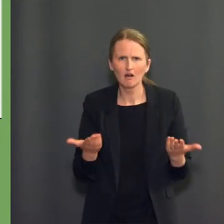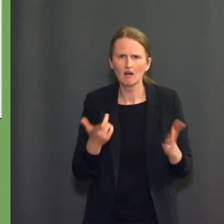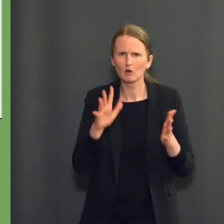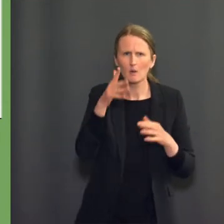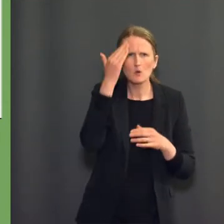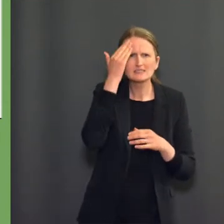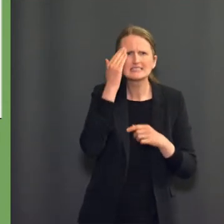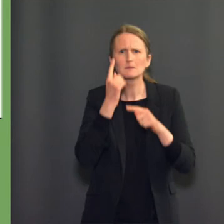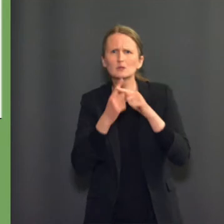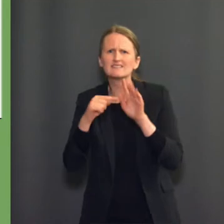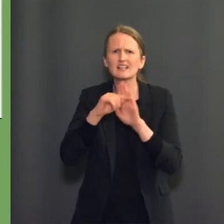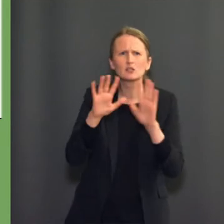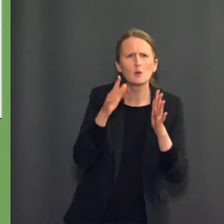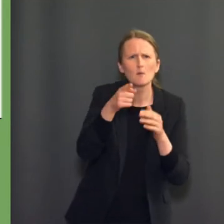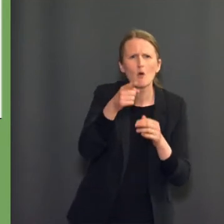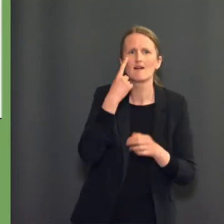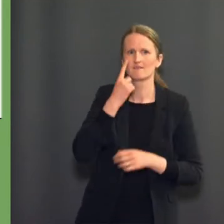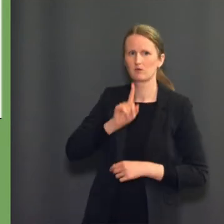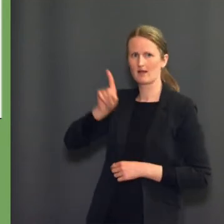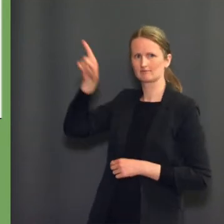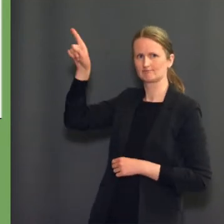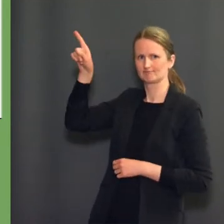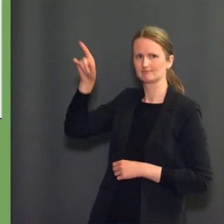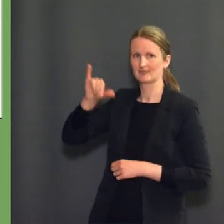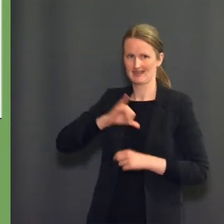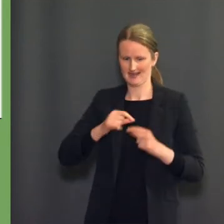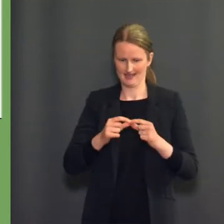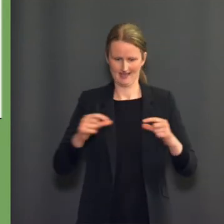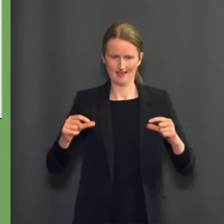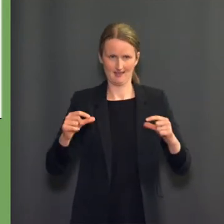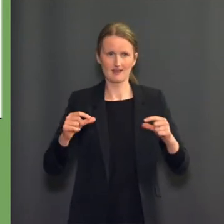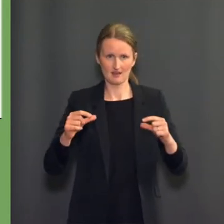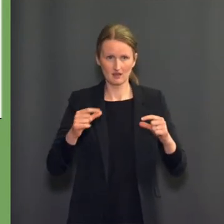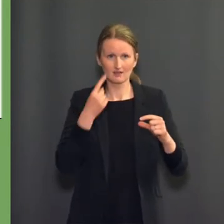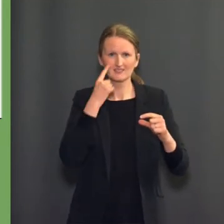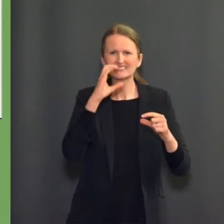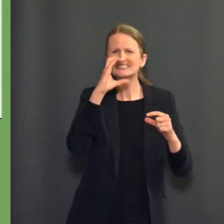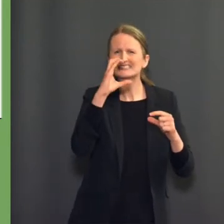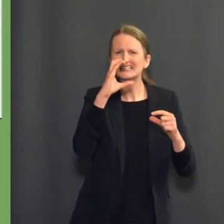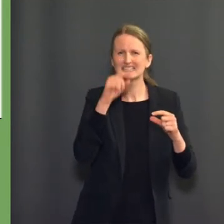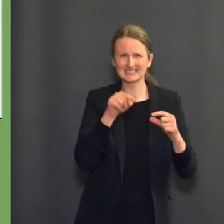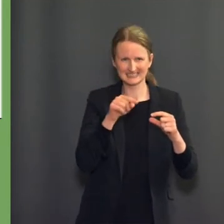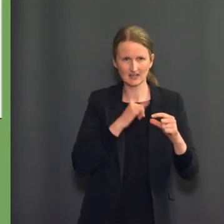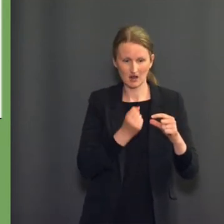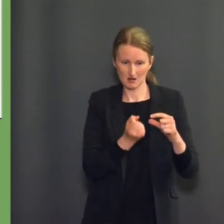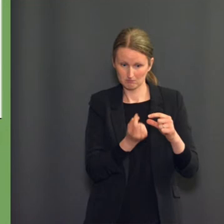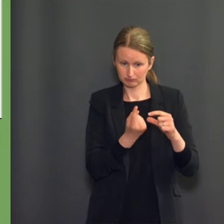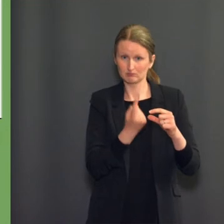niveau du contrôle. Malgré cela, vous devez toujours respecter les